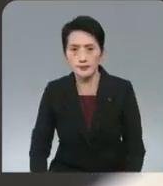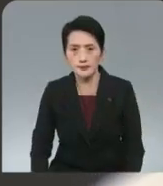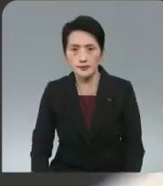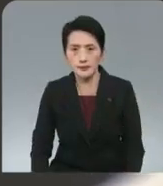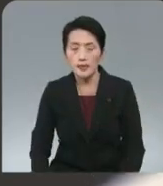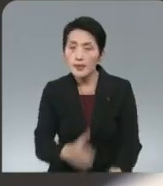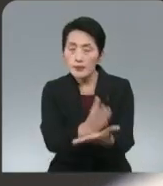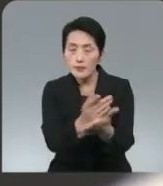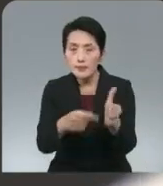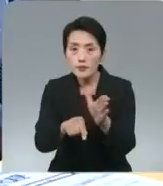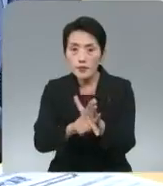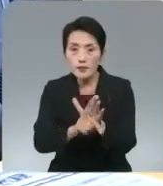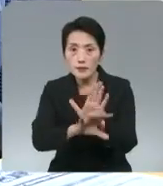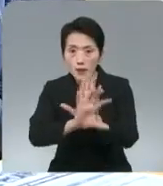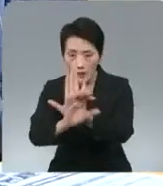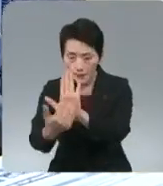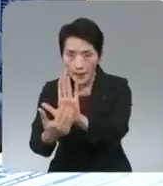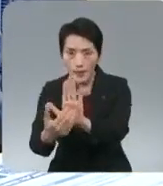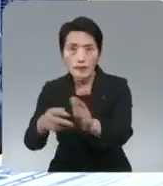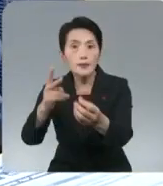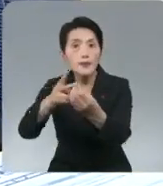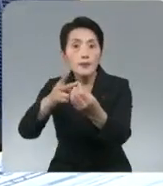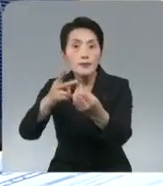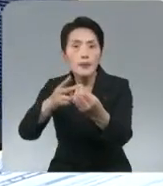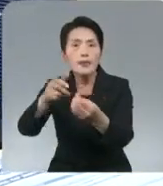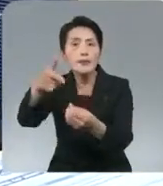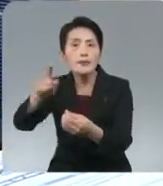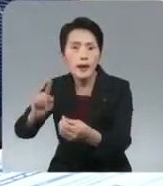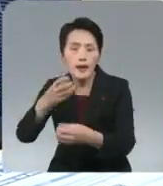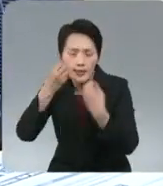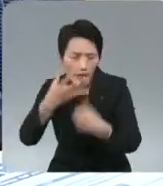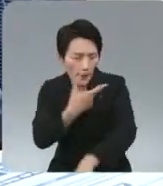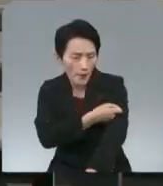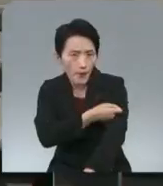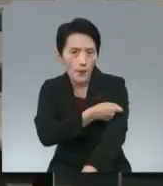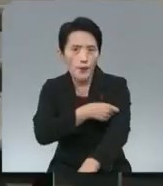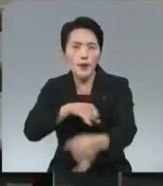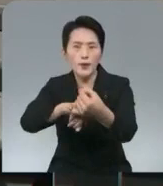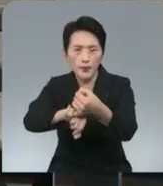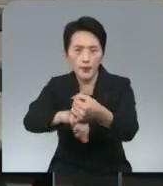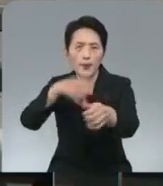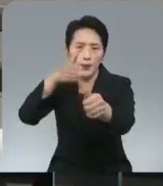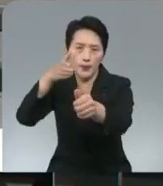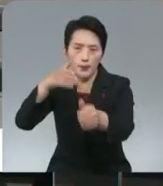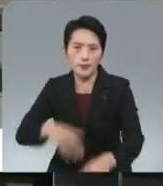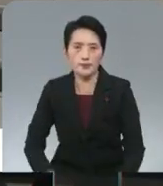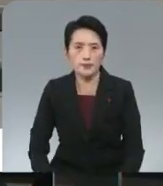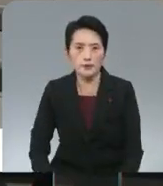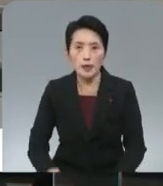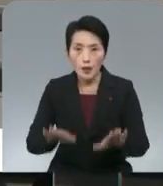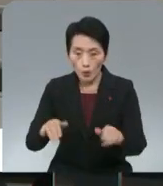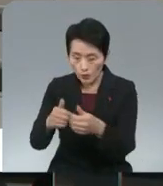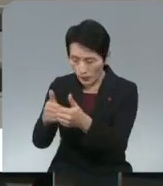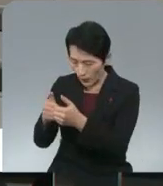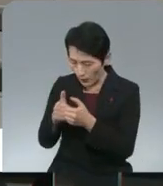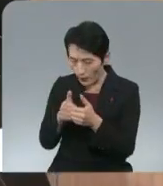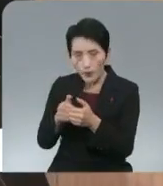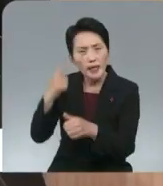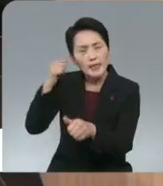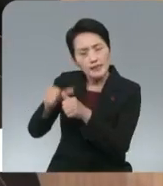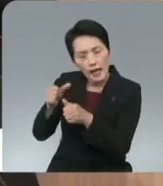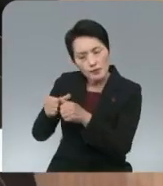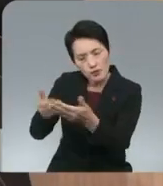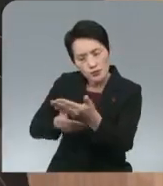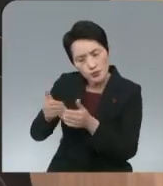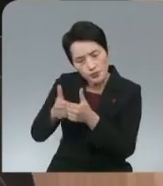Infektionsgeschehen habe sich im November einmal abgeschwächt jedoch im Dezember wieder zugenommen daher müssten die Entwicklungen noch